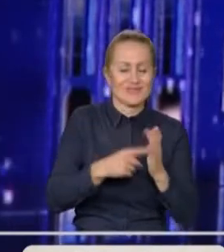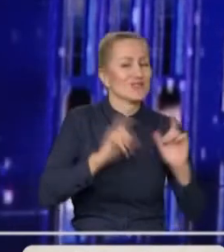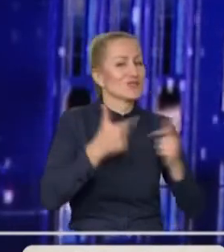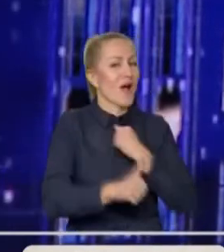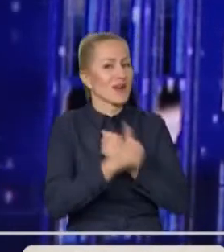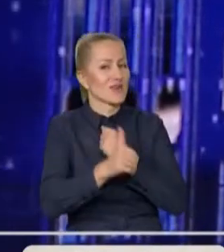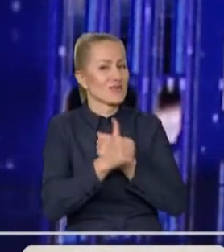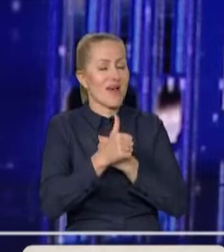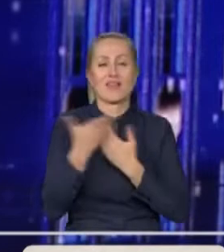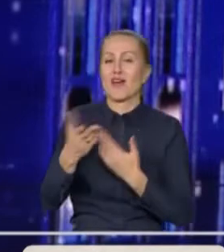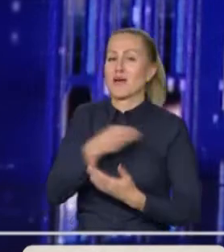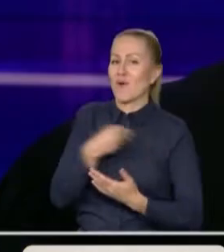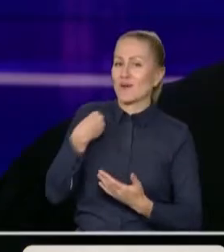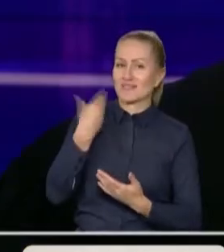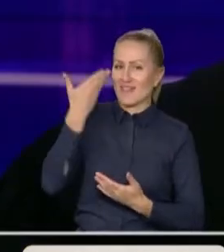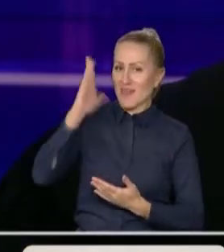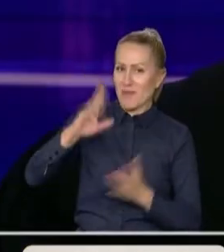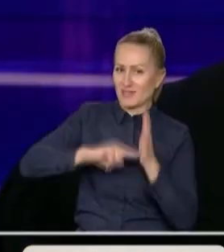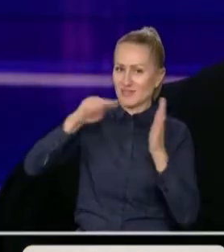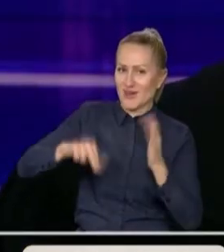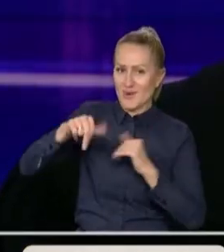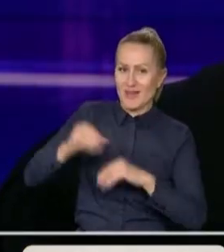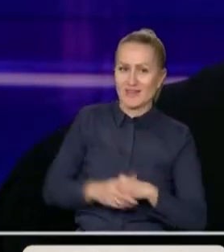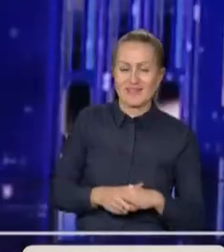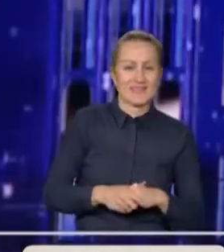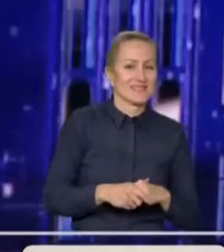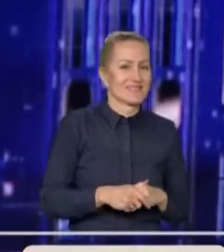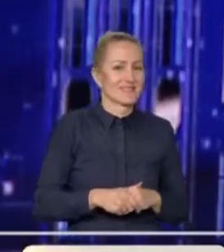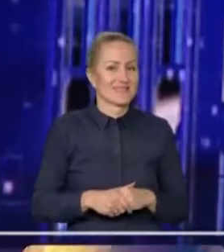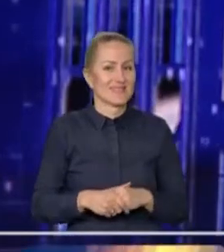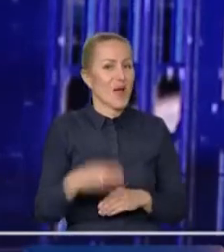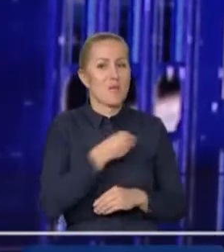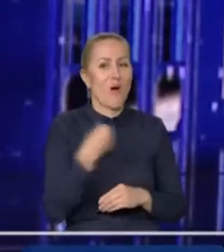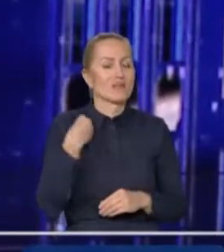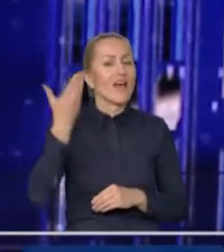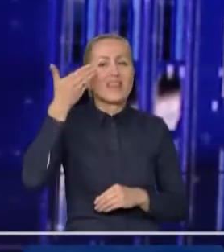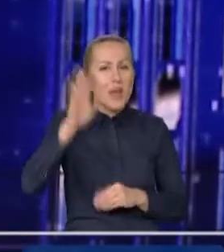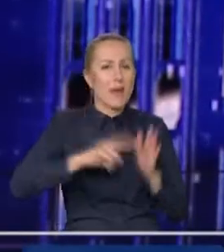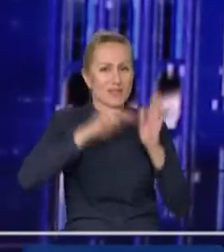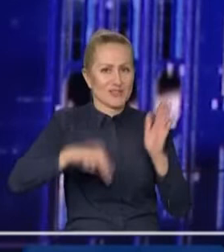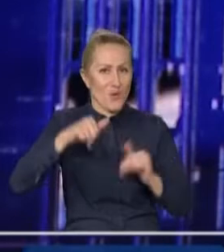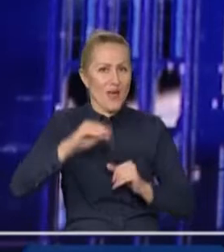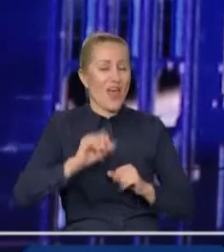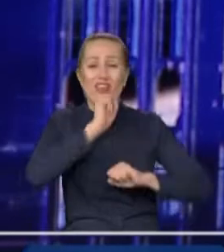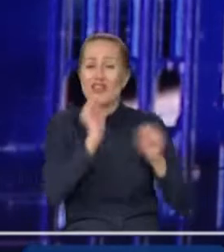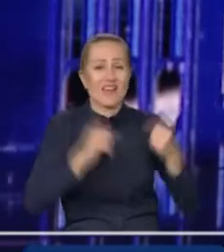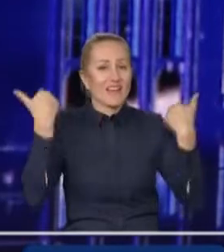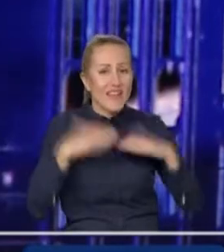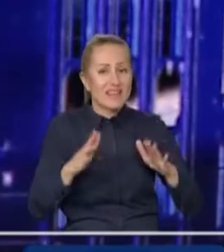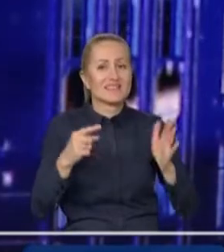co? Że Polska nie będzie wychodzić z Unii Europejskiej. Szanowni Państwo, nie będzie Polska wychodzić. Nikt nie ma takiego zamiaru. Jest